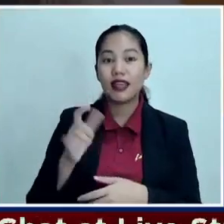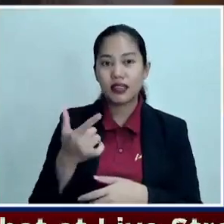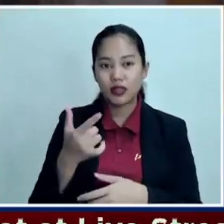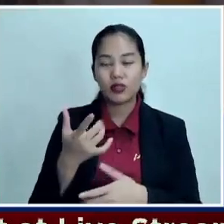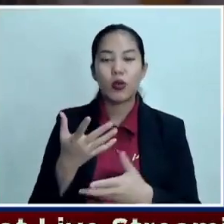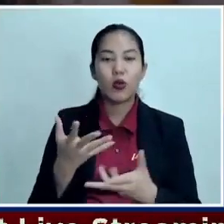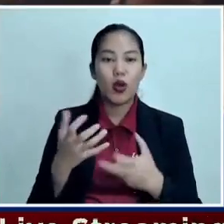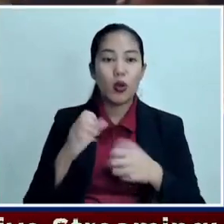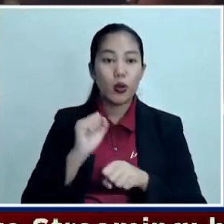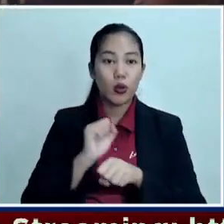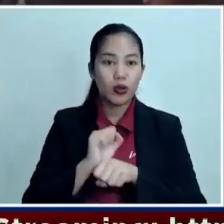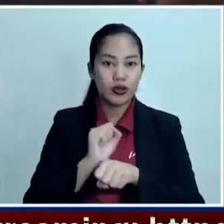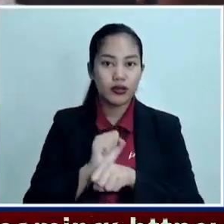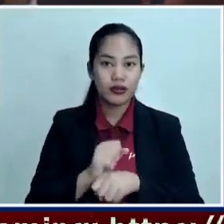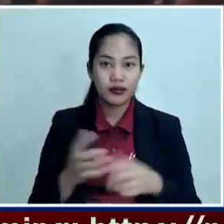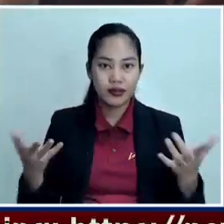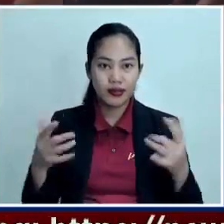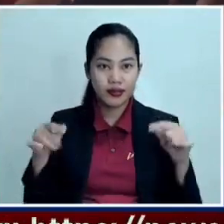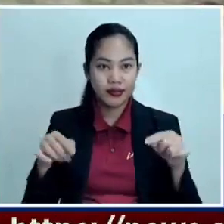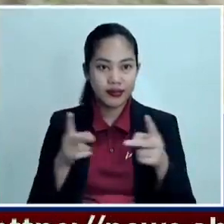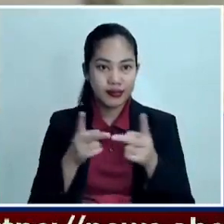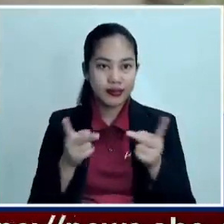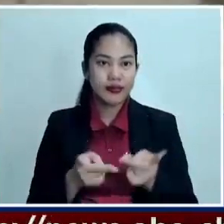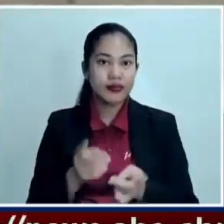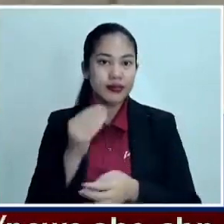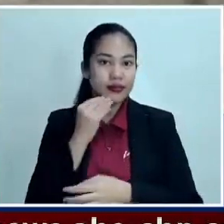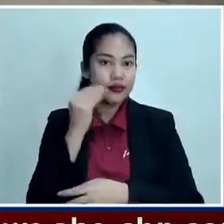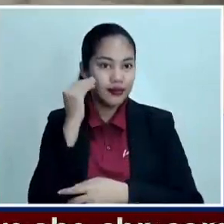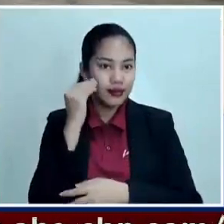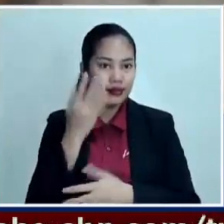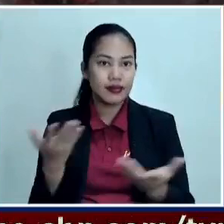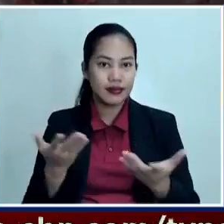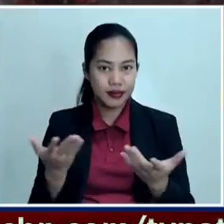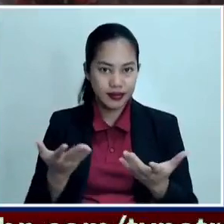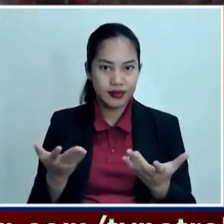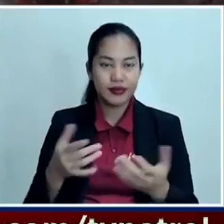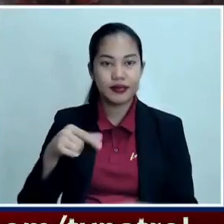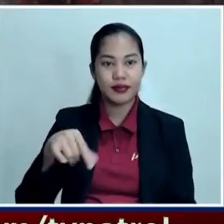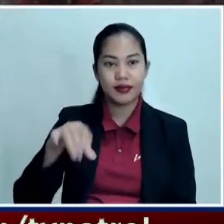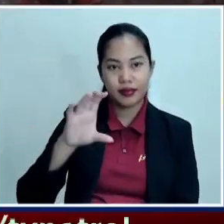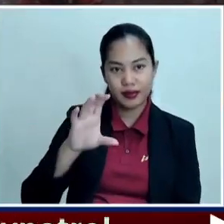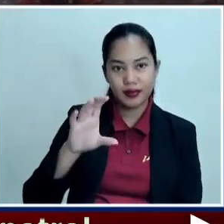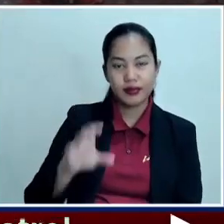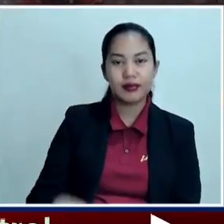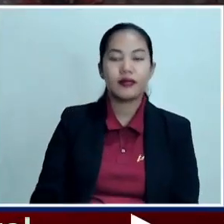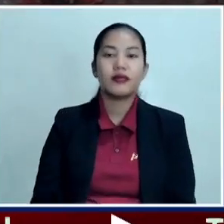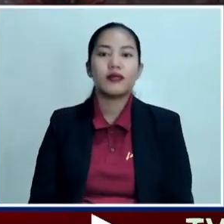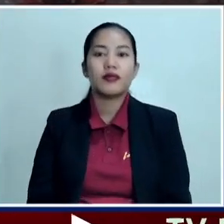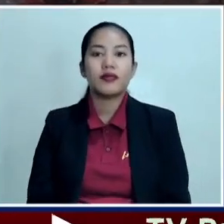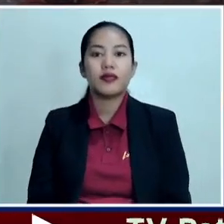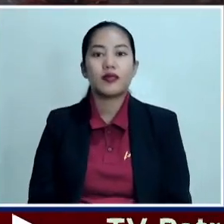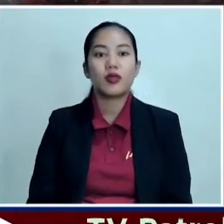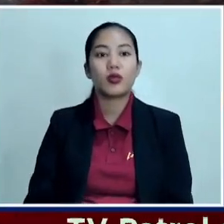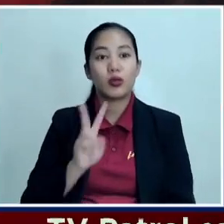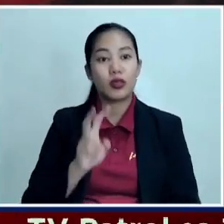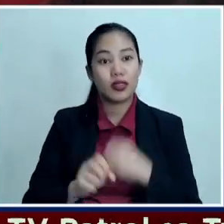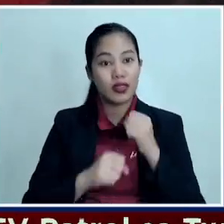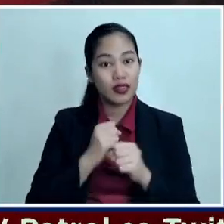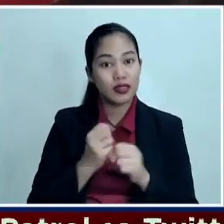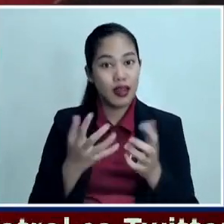po tayo ngayon sa lugar ni Ginoong Mario Toledo dito sa Quezon City. 2 taon makalipas, kamusta na po ang buhay